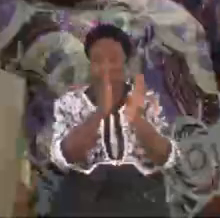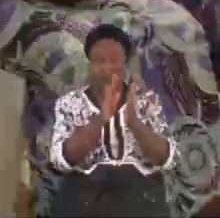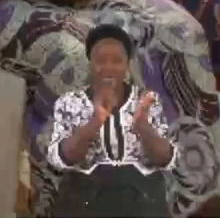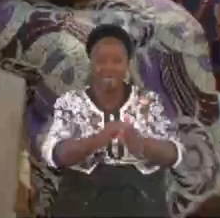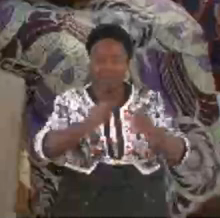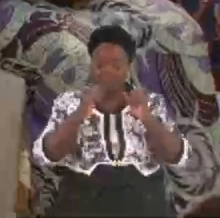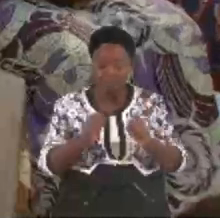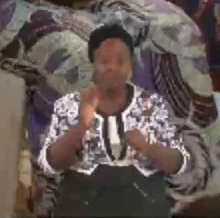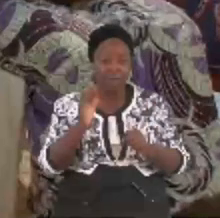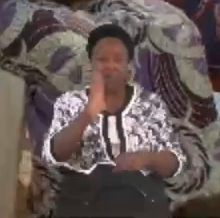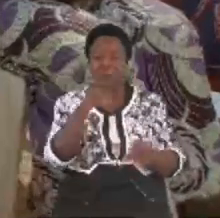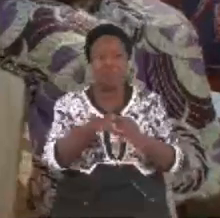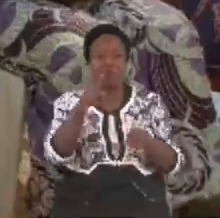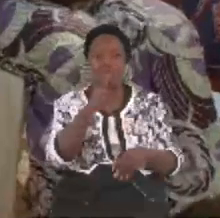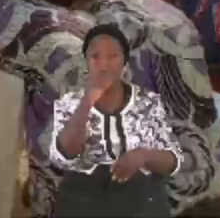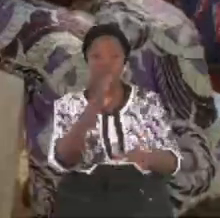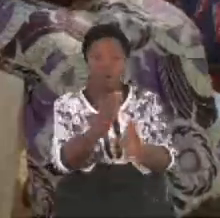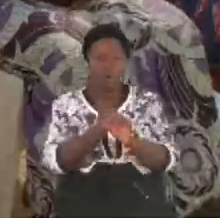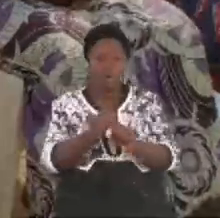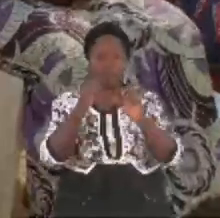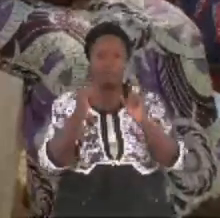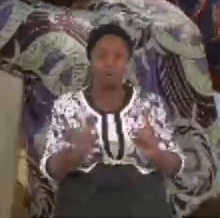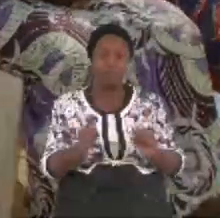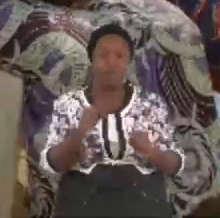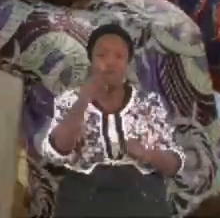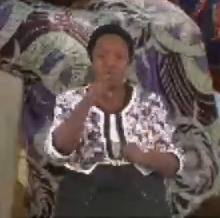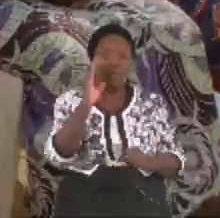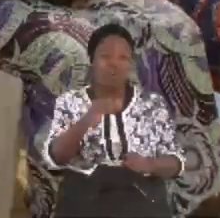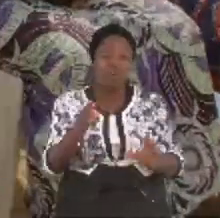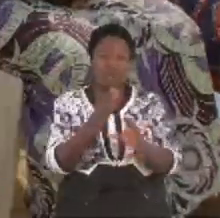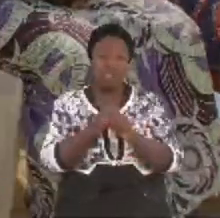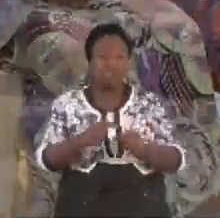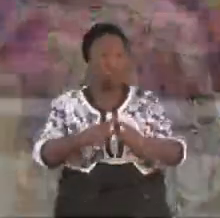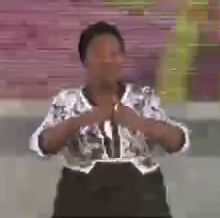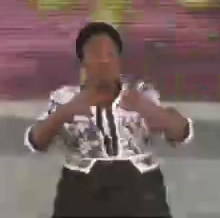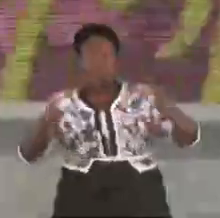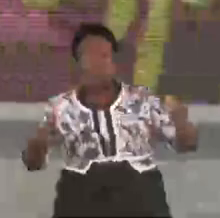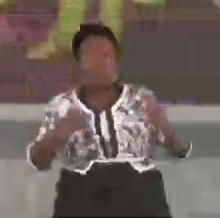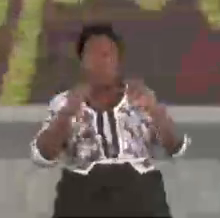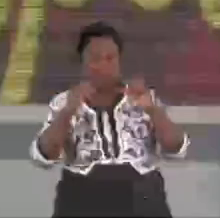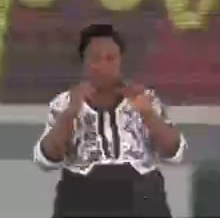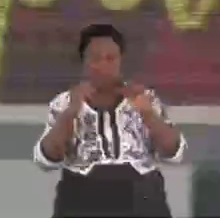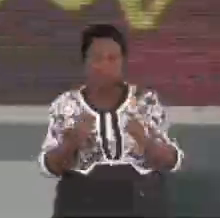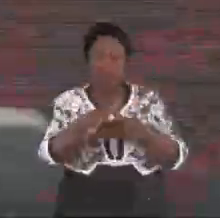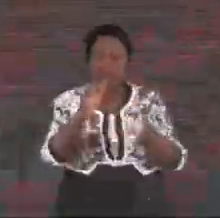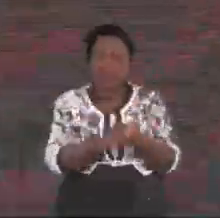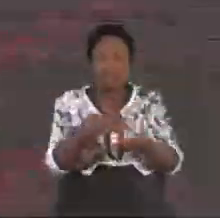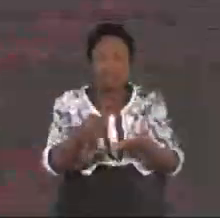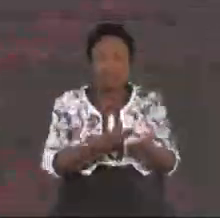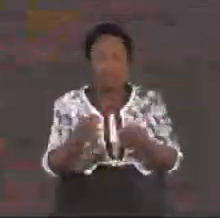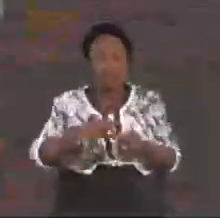vie. Vous recevez une puissance. Vous recevez la dynamite, le Saint-Esprit survenant sur